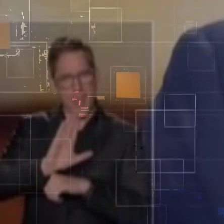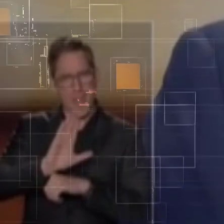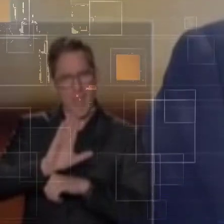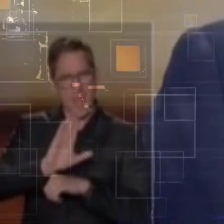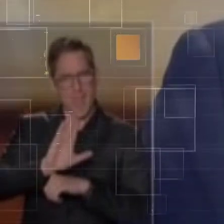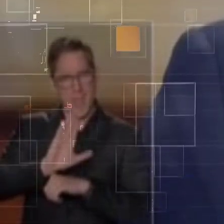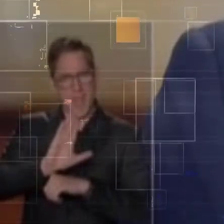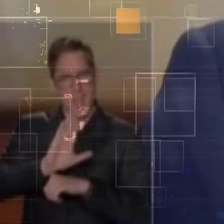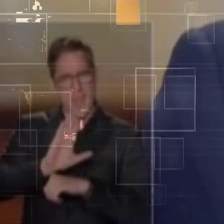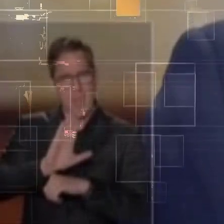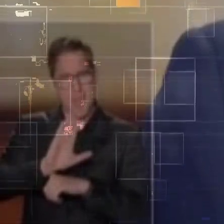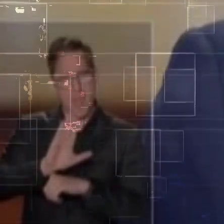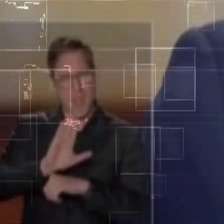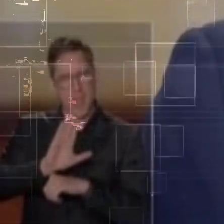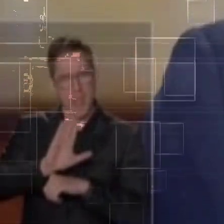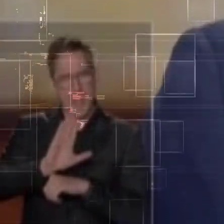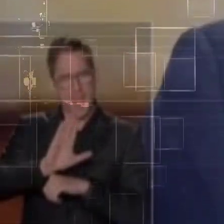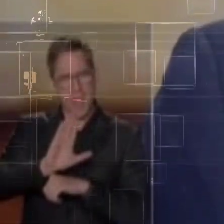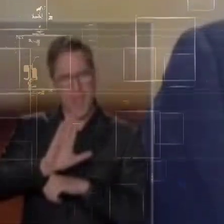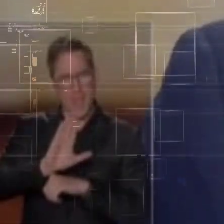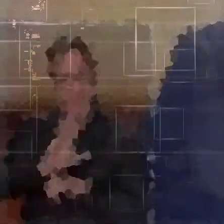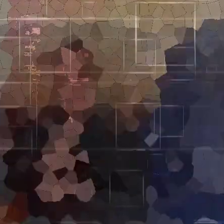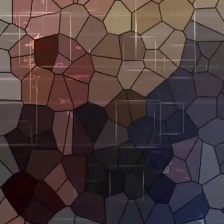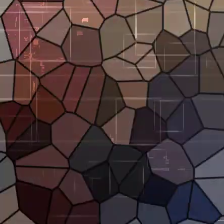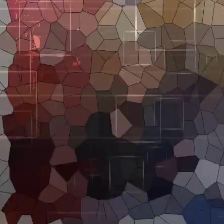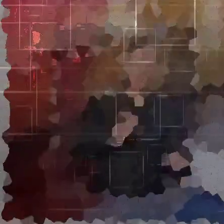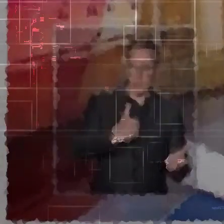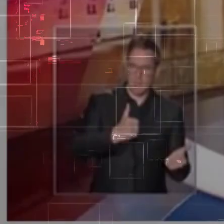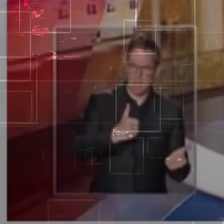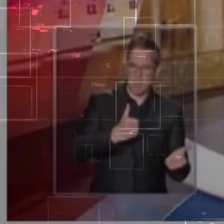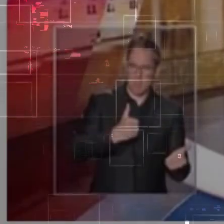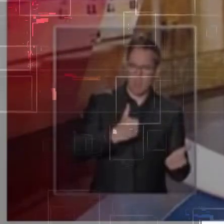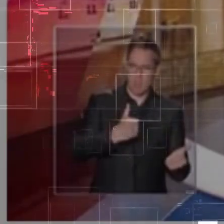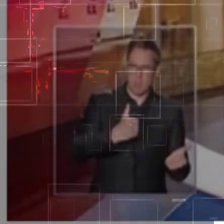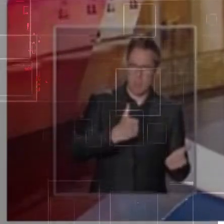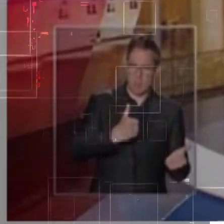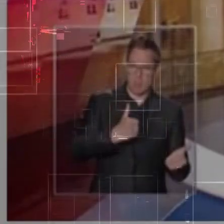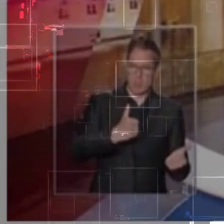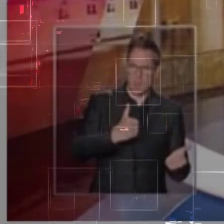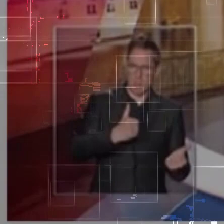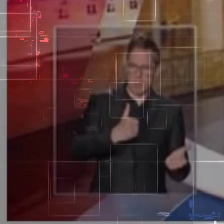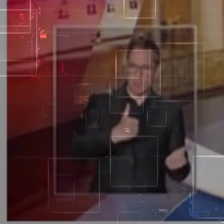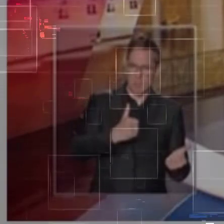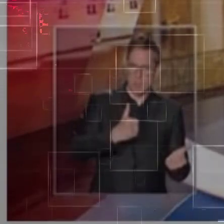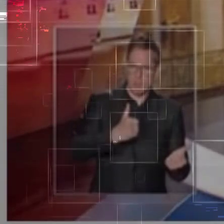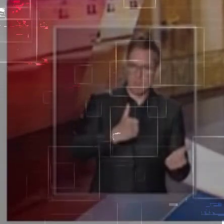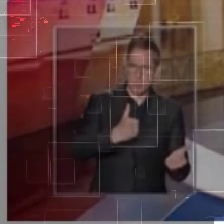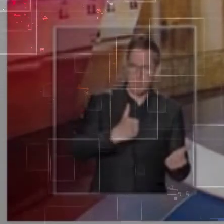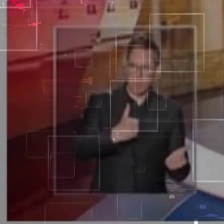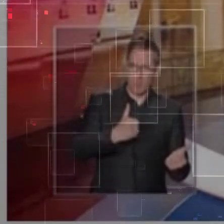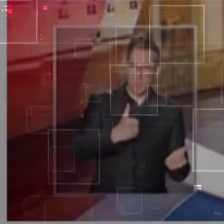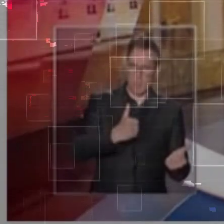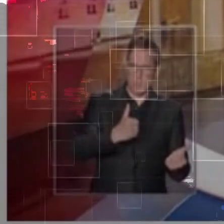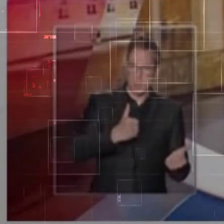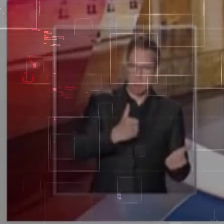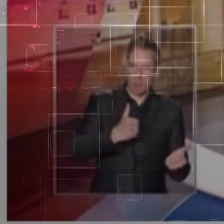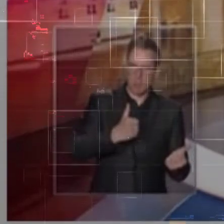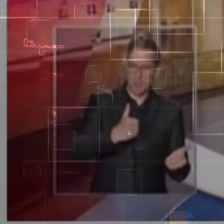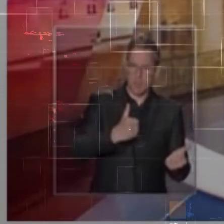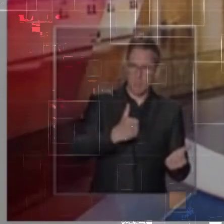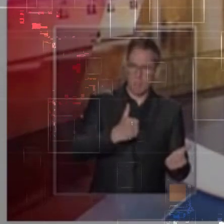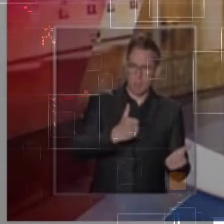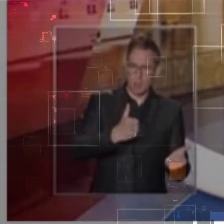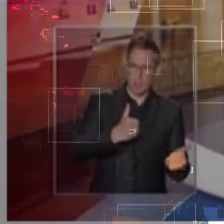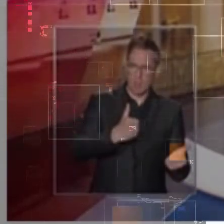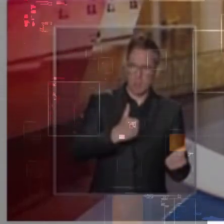autre temps. Alors que Marine Le Pen l'accuse d'avoir largement gonflé la dette publique liée au Covid-19, le président sortant